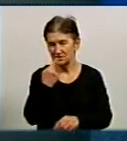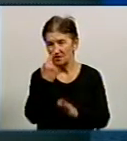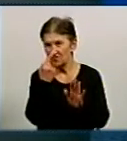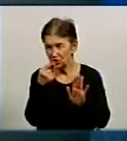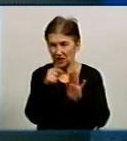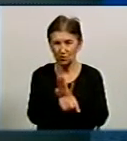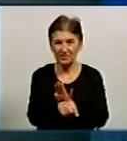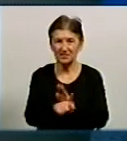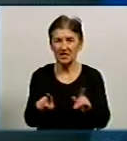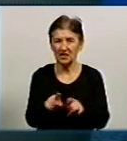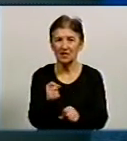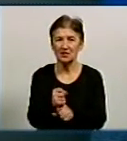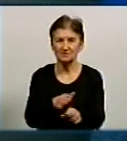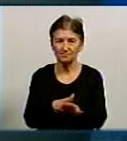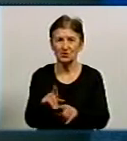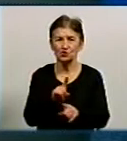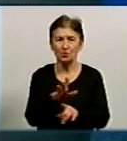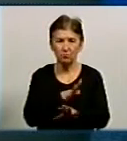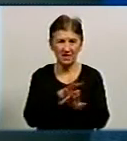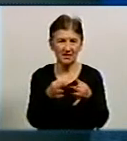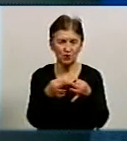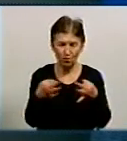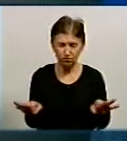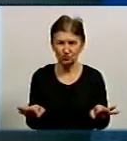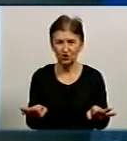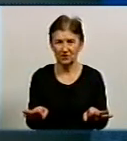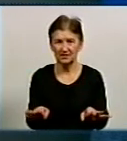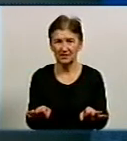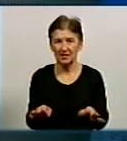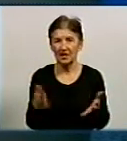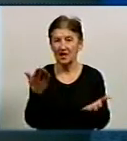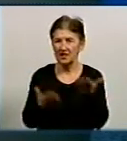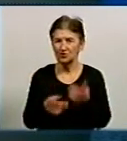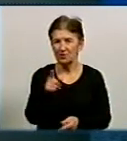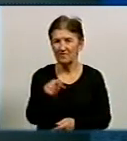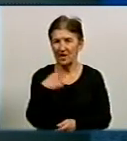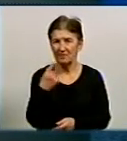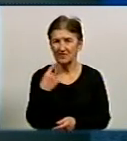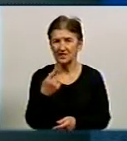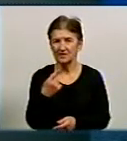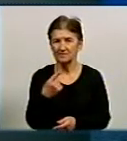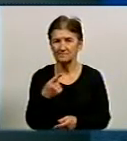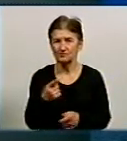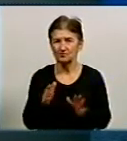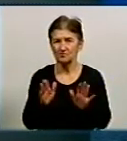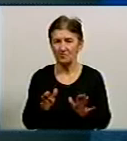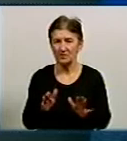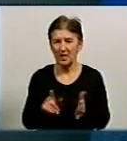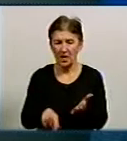зробив все для того, щоб все ж таки він був допущений до голосування. Яка мета, якщо ви говорите, що тільки міський бюджет